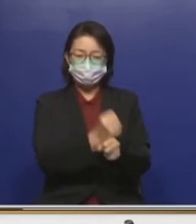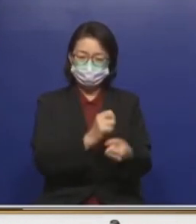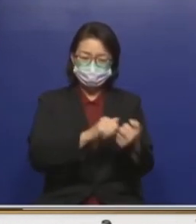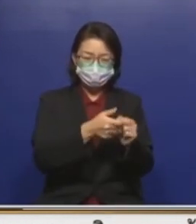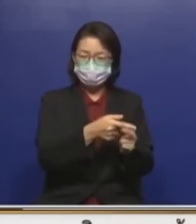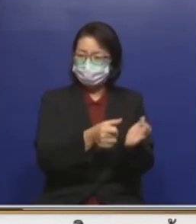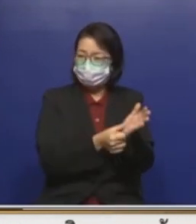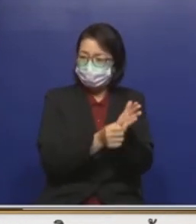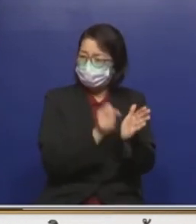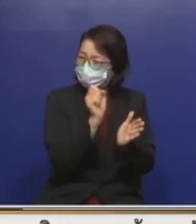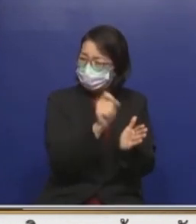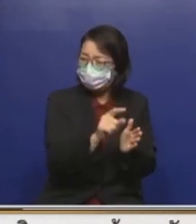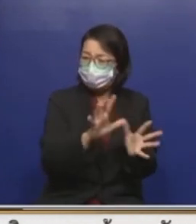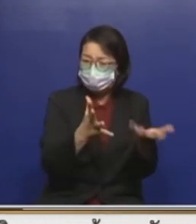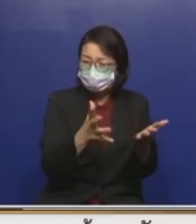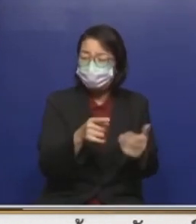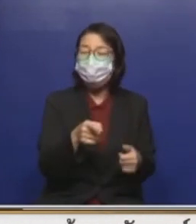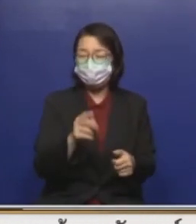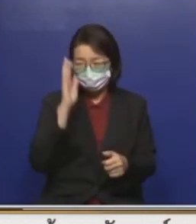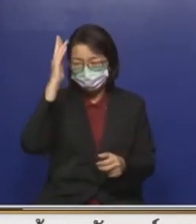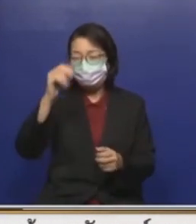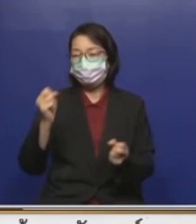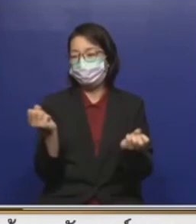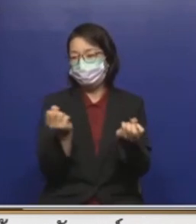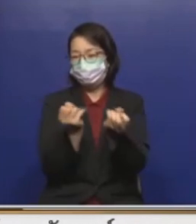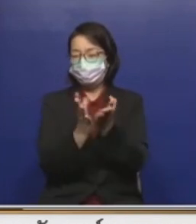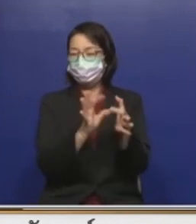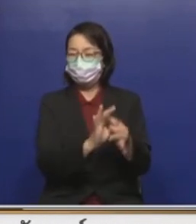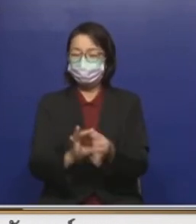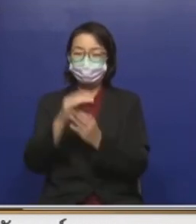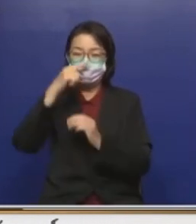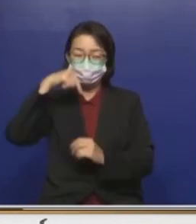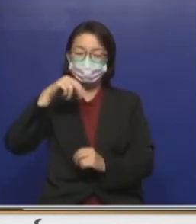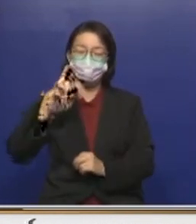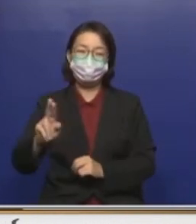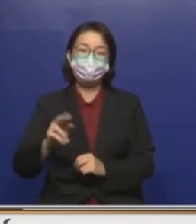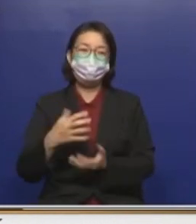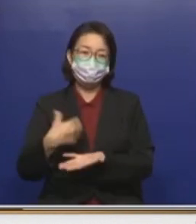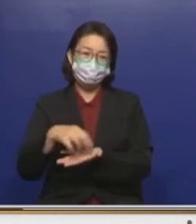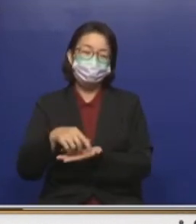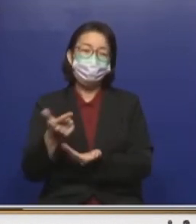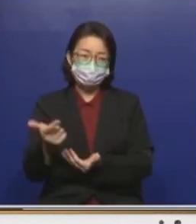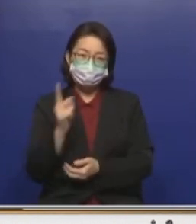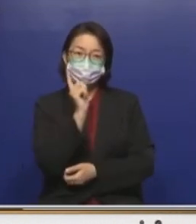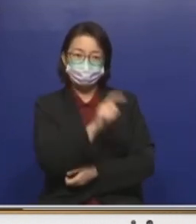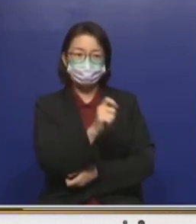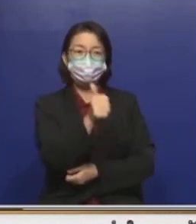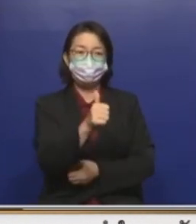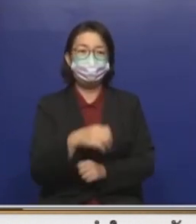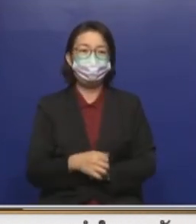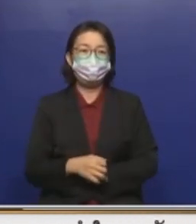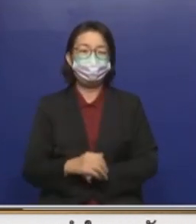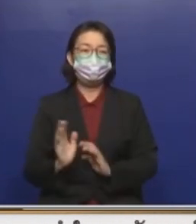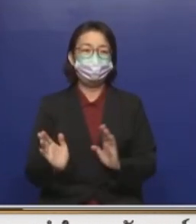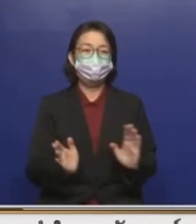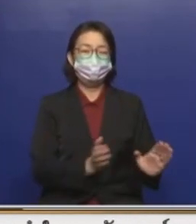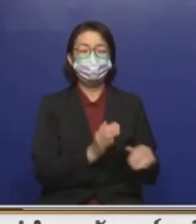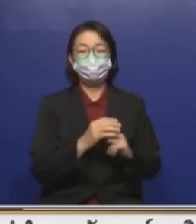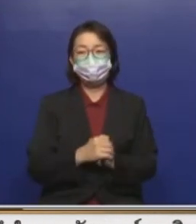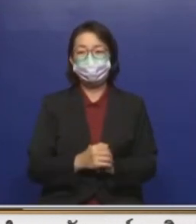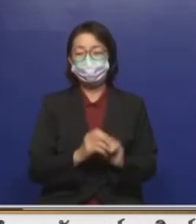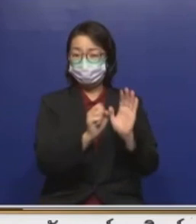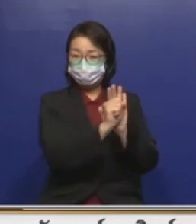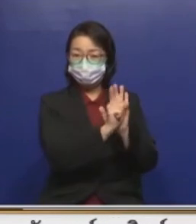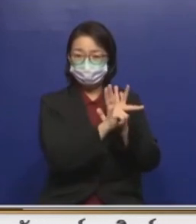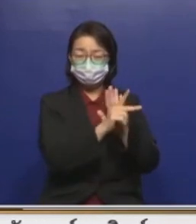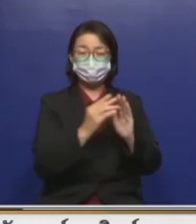แล้วความเสียหายที่เกิดขึ้นกับประเทศนี้จะเป็นอย่างไรค่ะท่านประธานคะพื้นที่อำเภอวานรนิวาสจังหวัดสกลนครบ้